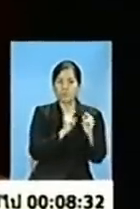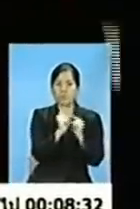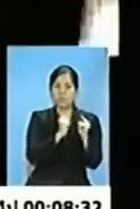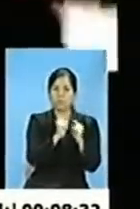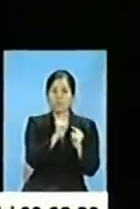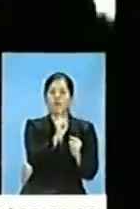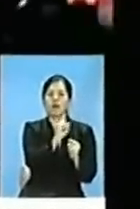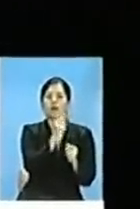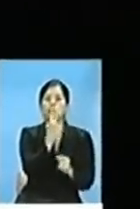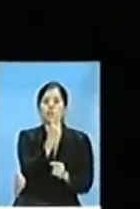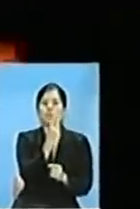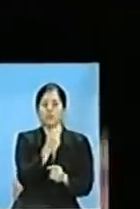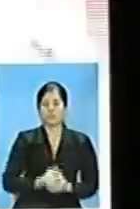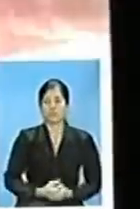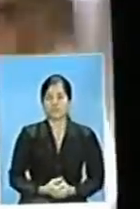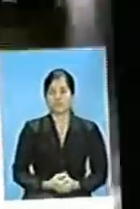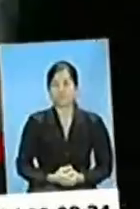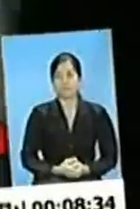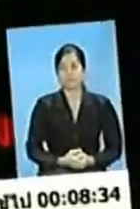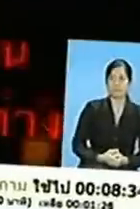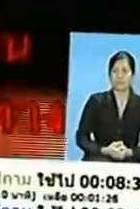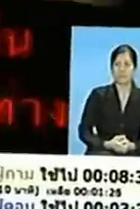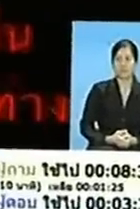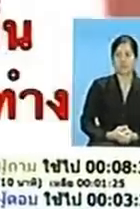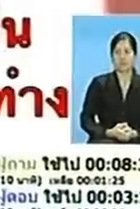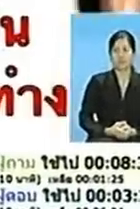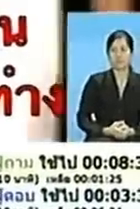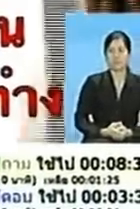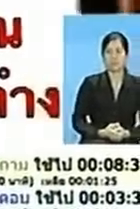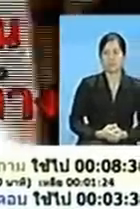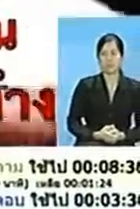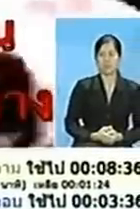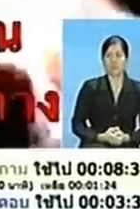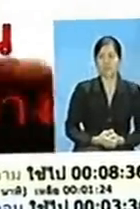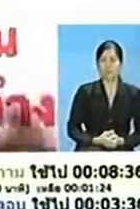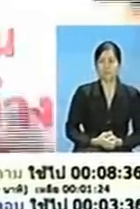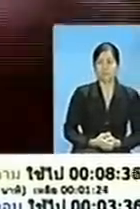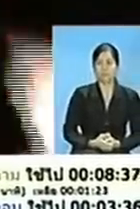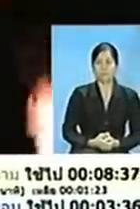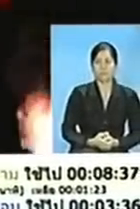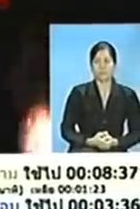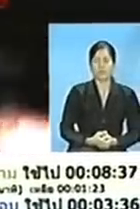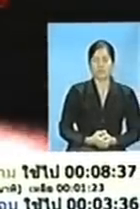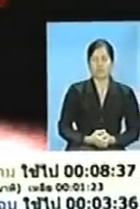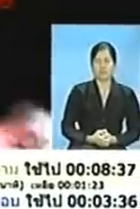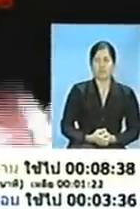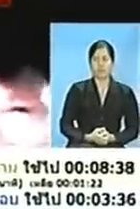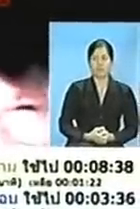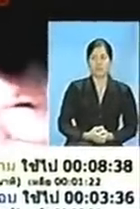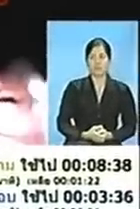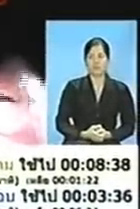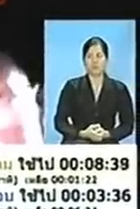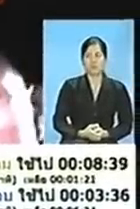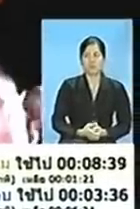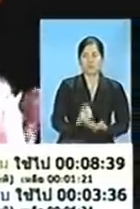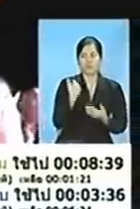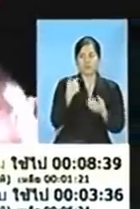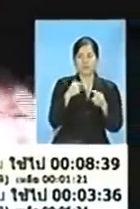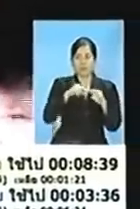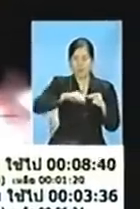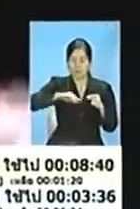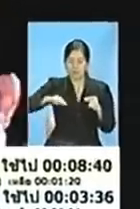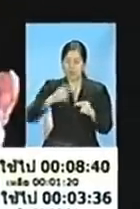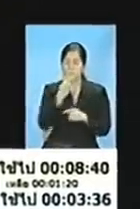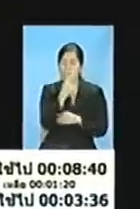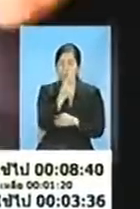ไม่มี พ่อครับตอนเย็นผมพ่อเอาเด็ก2คนมาทำงาน เขาเด็ก2คนเด็กขนาดไหน